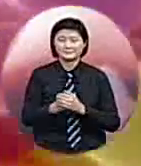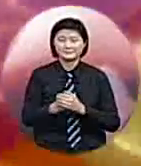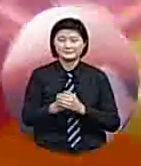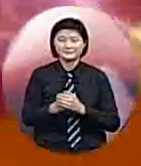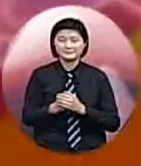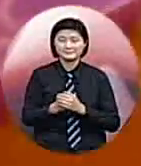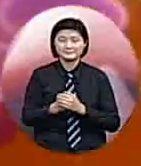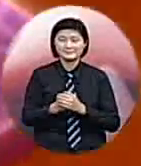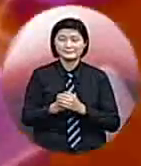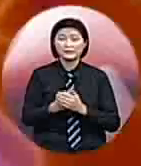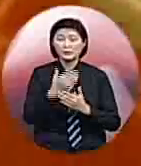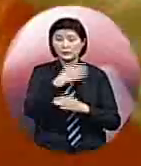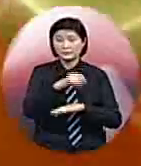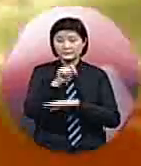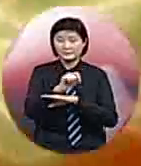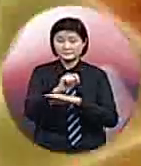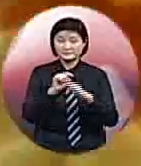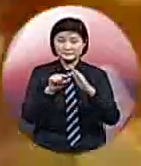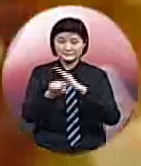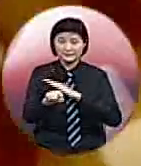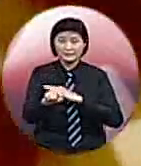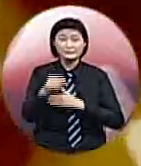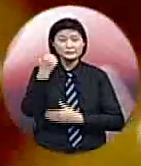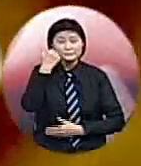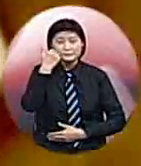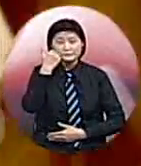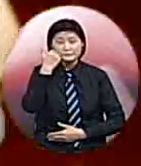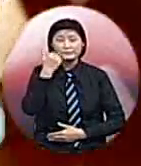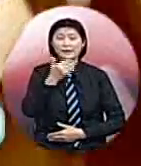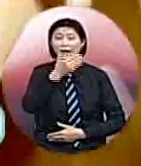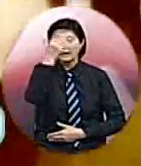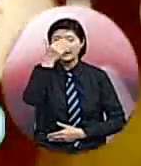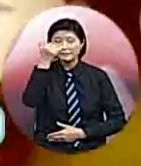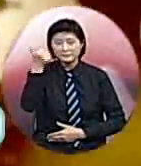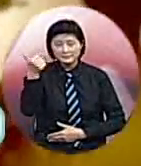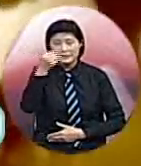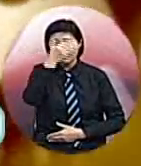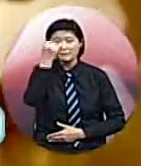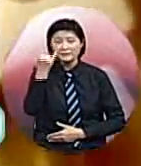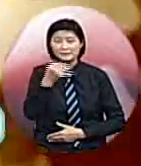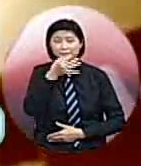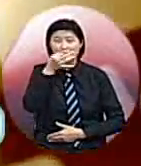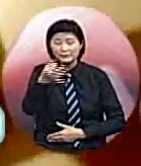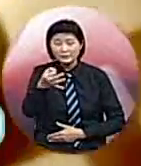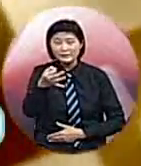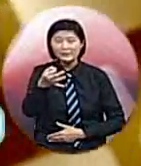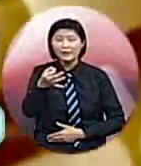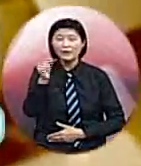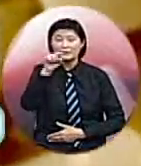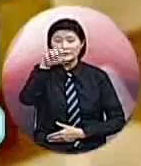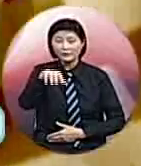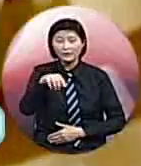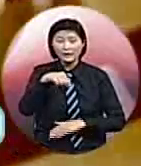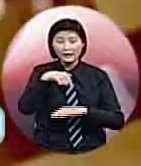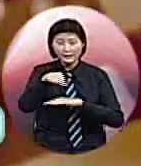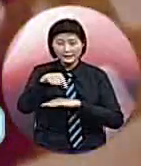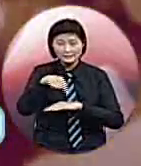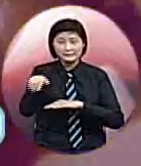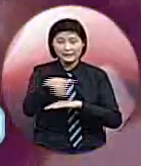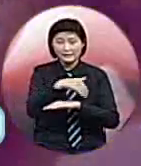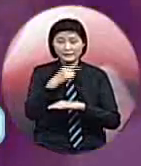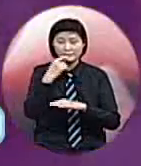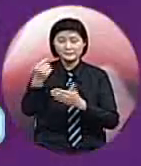뭐야 동사무소에 오셔가지고 그 누구누구 할아버지 누구누구 할머니 그 어디에 애용하시라고